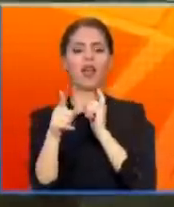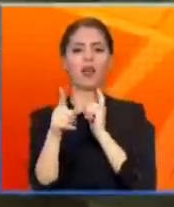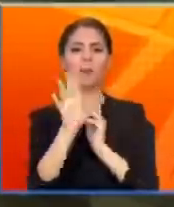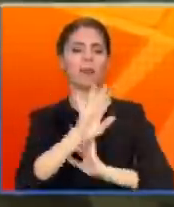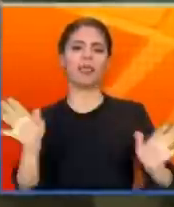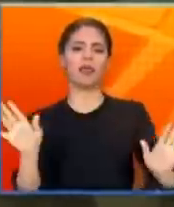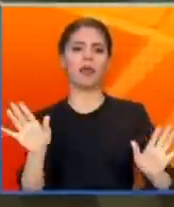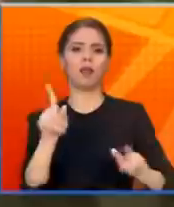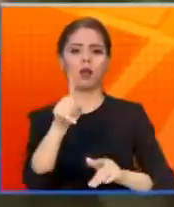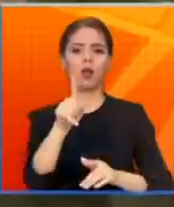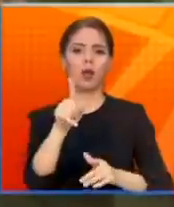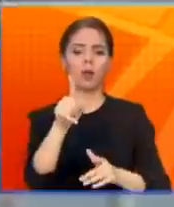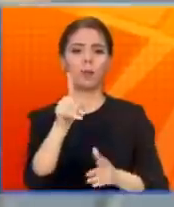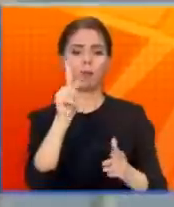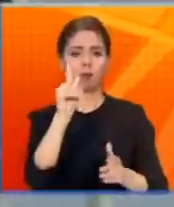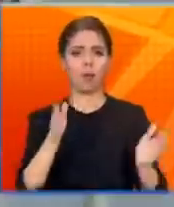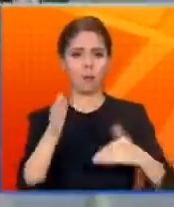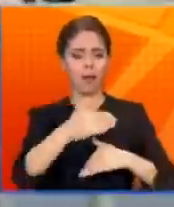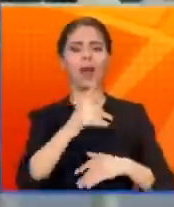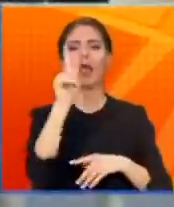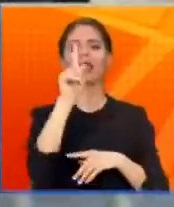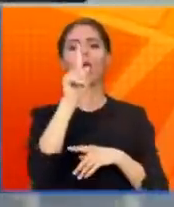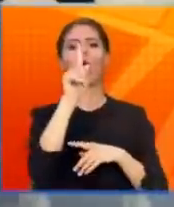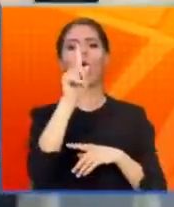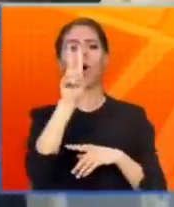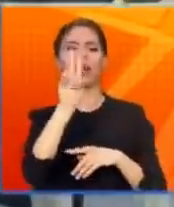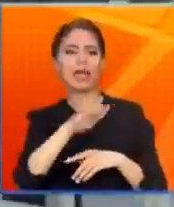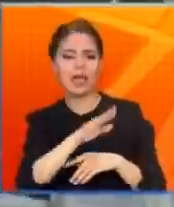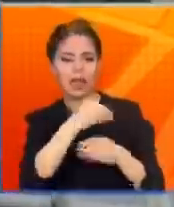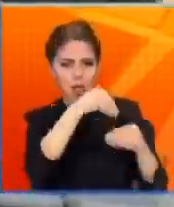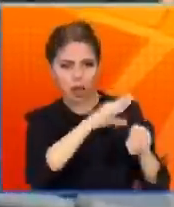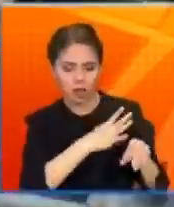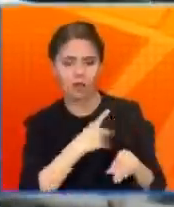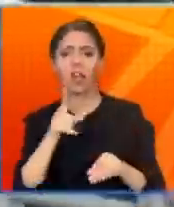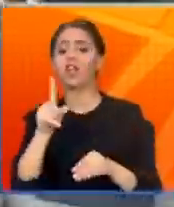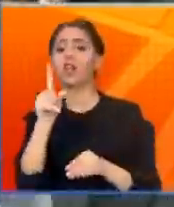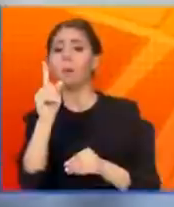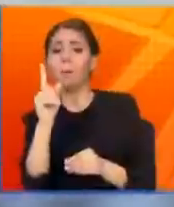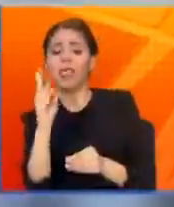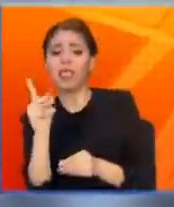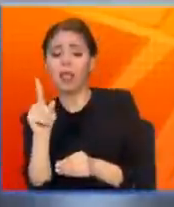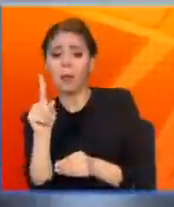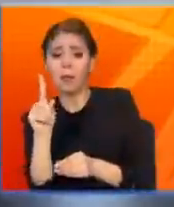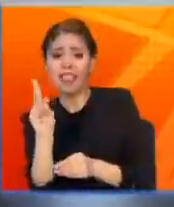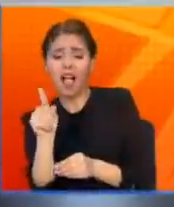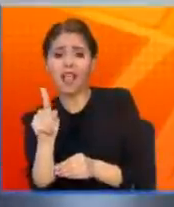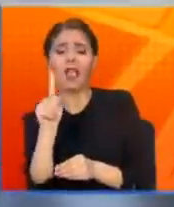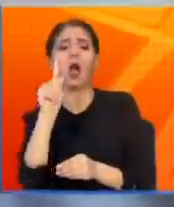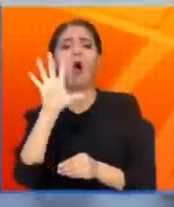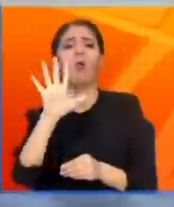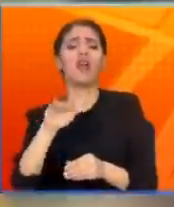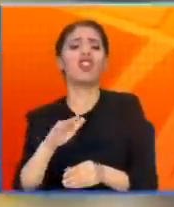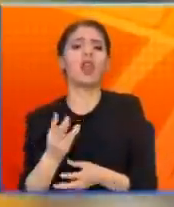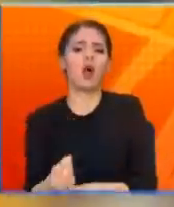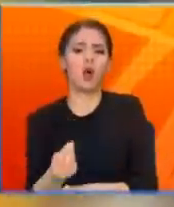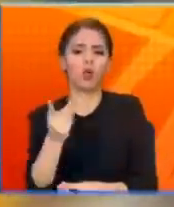Yani normalde paketini 12-12,5 liraya satarken şu an tanesini 12-15 liraya satan oluyor. Yaklaşık 5 ile 10 kat arasında fiyatlar